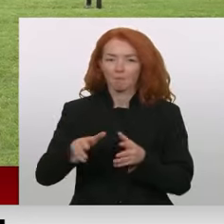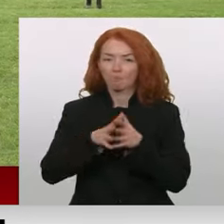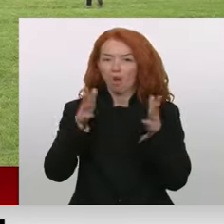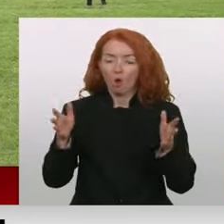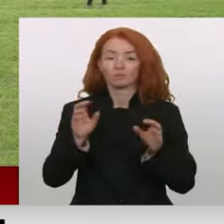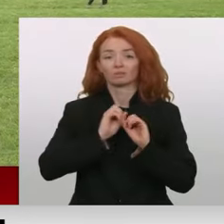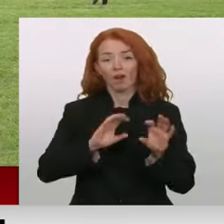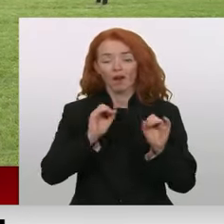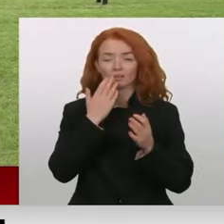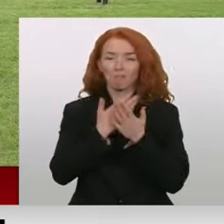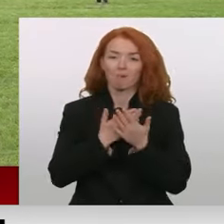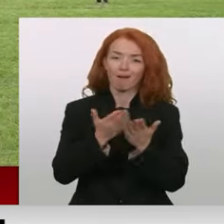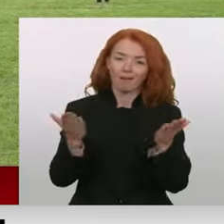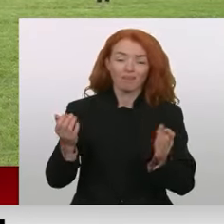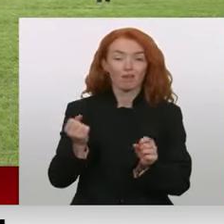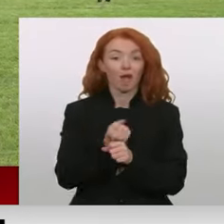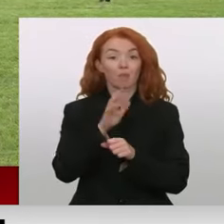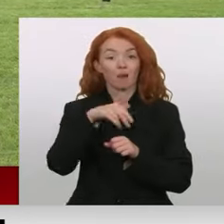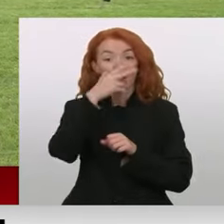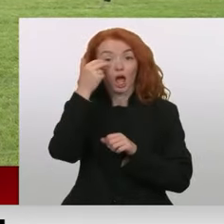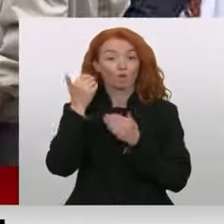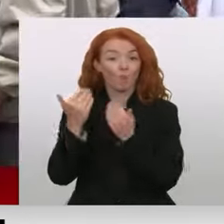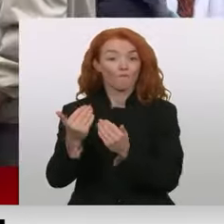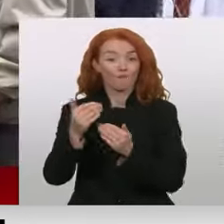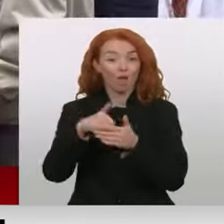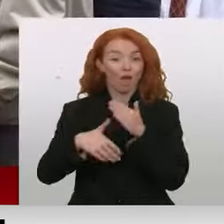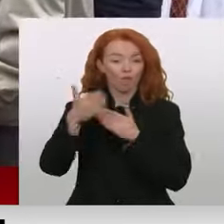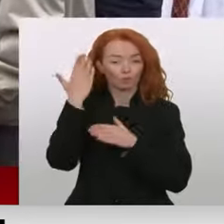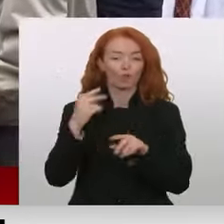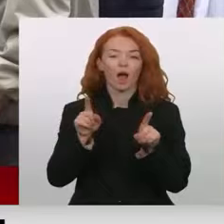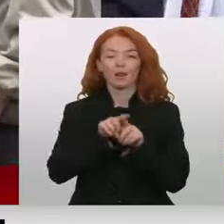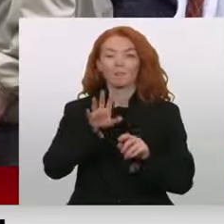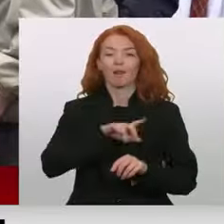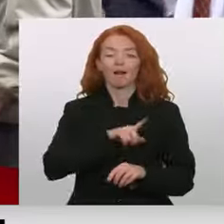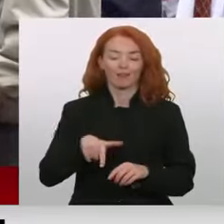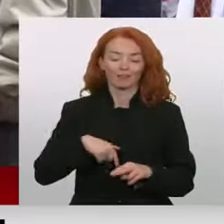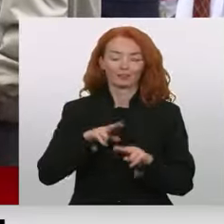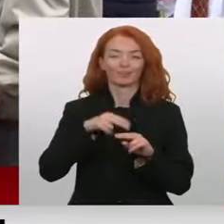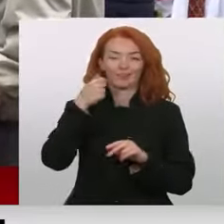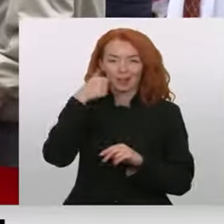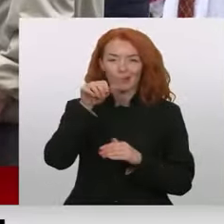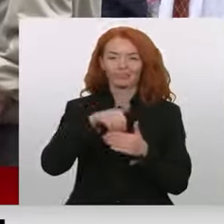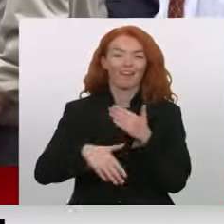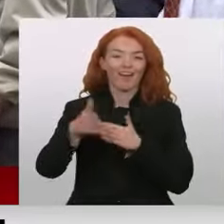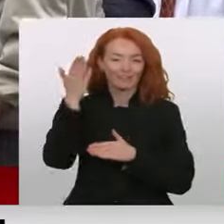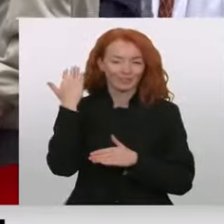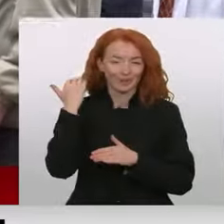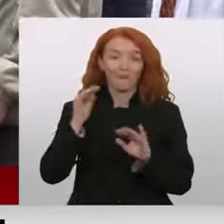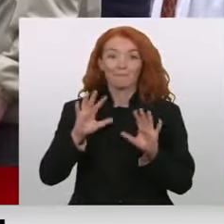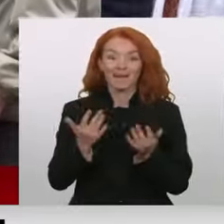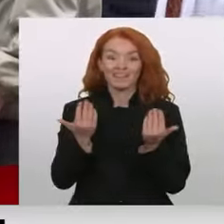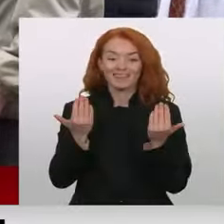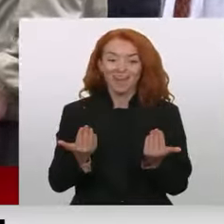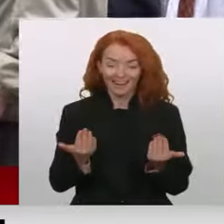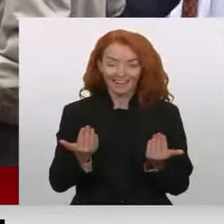rāda gan par Lietuvas vēsturi, gan arī, protams, par Latvijas un Igaunijas vēsturi. Bet tagad jau droši